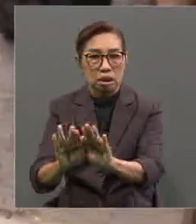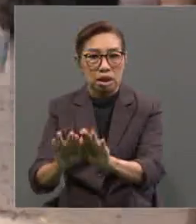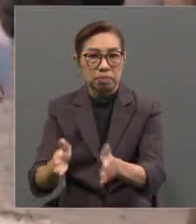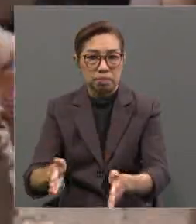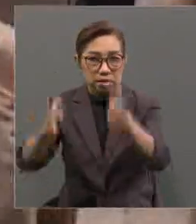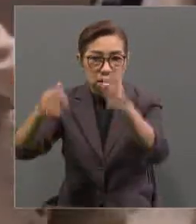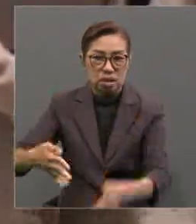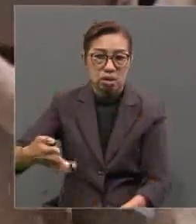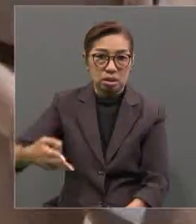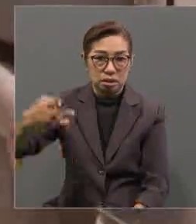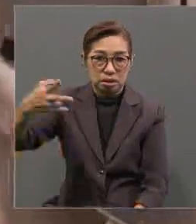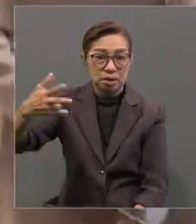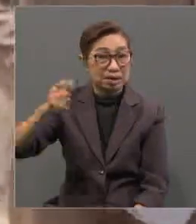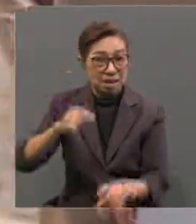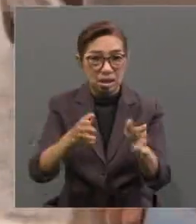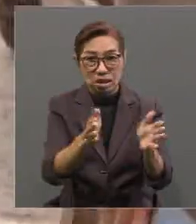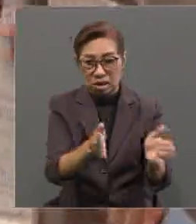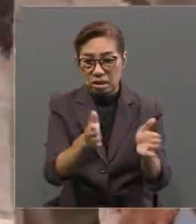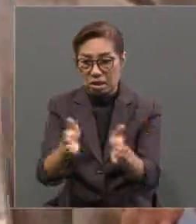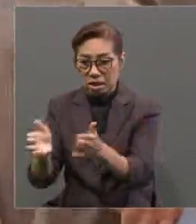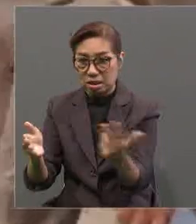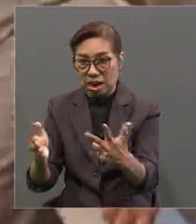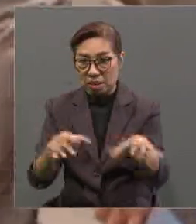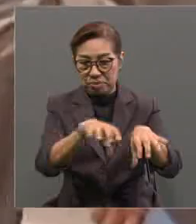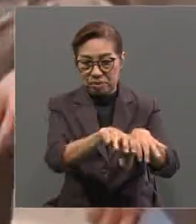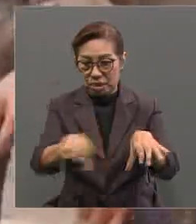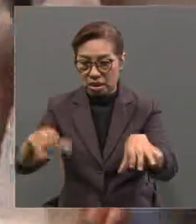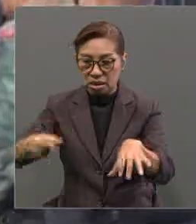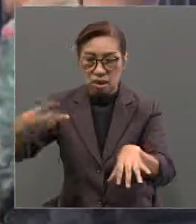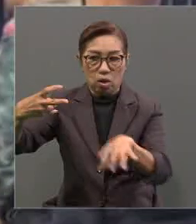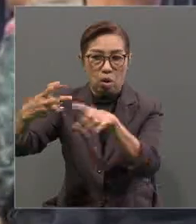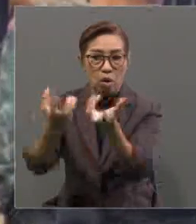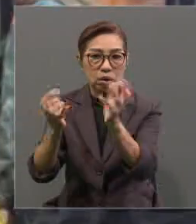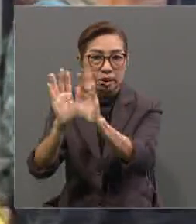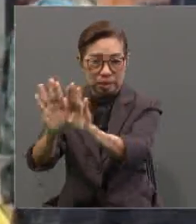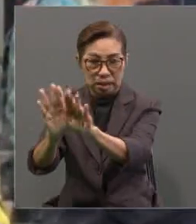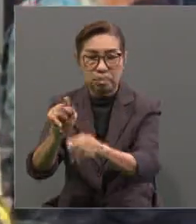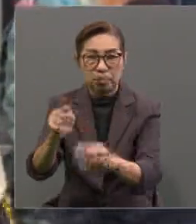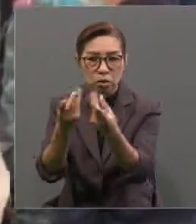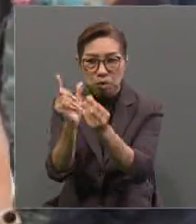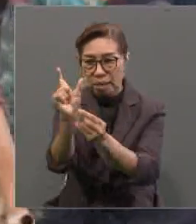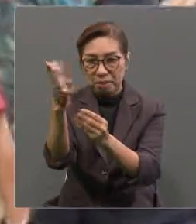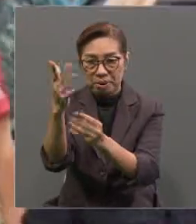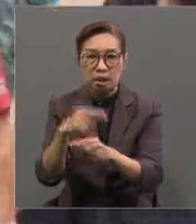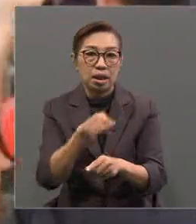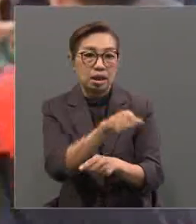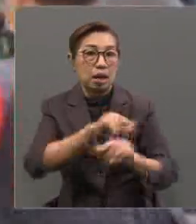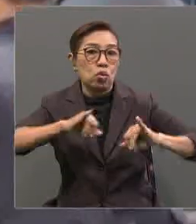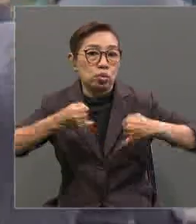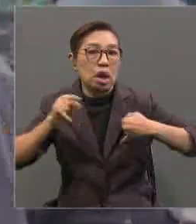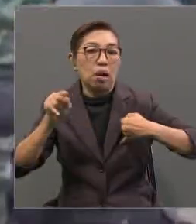2ของอาคารพาณิชย์ 3ห้องมีเลขที่นะครับซึ่งอยู่ตรงกันข้ามกับอาคารพาณิชย์ 4ห้องของนายสมปองเจ้าของ